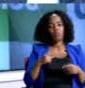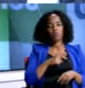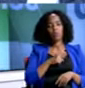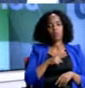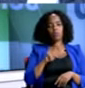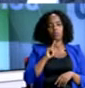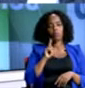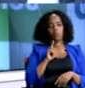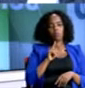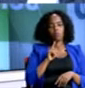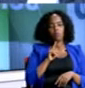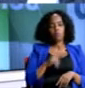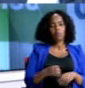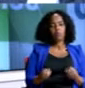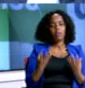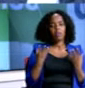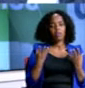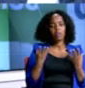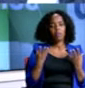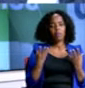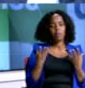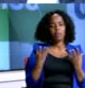jiru ba